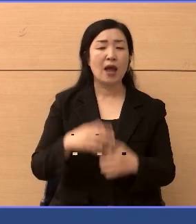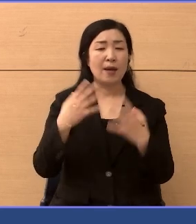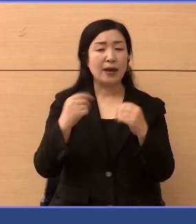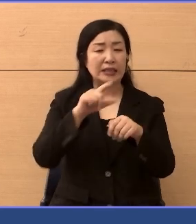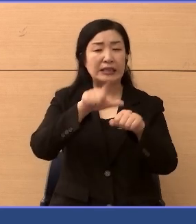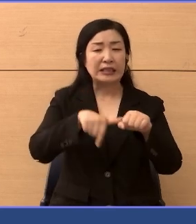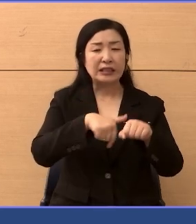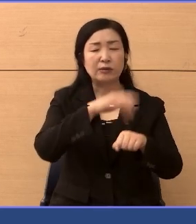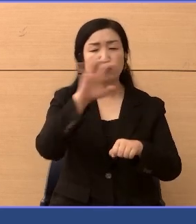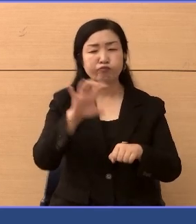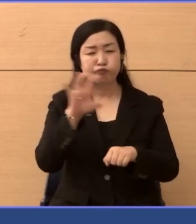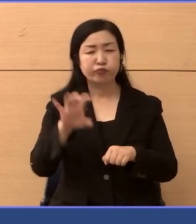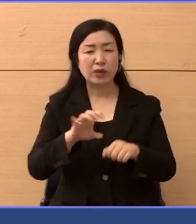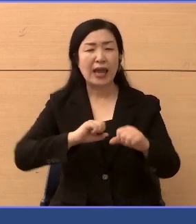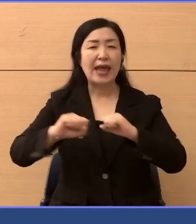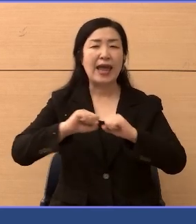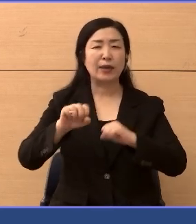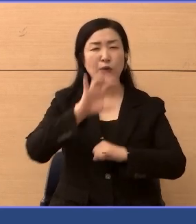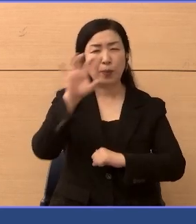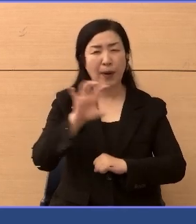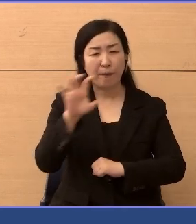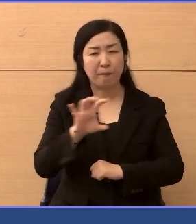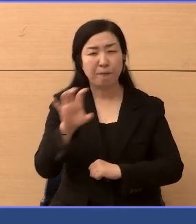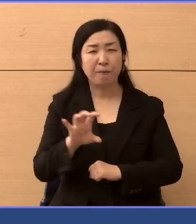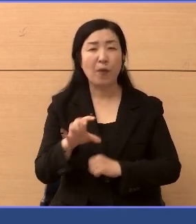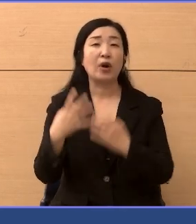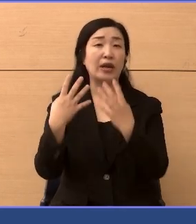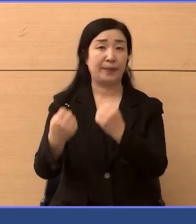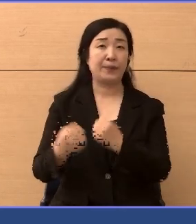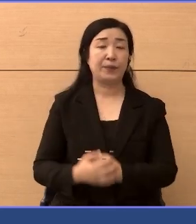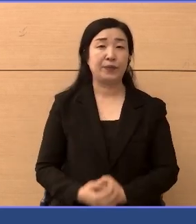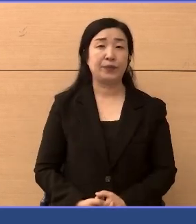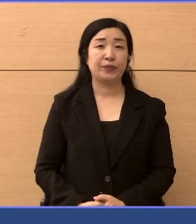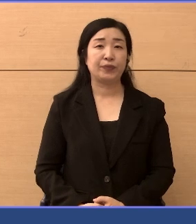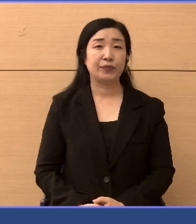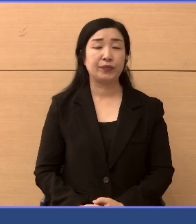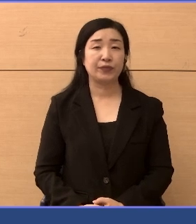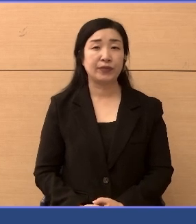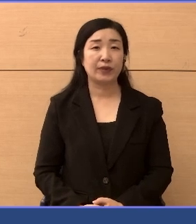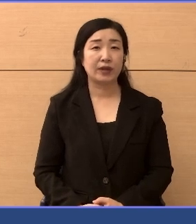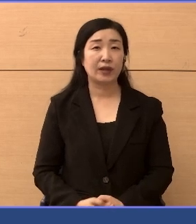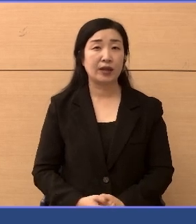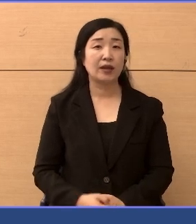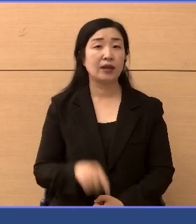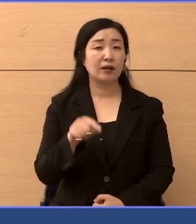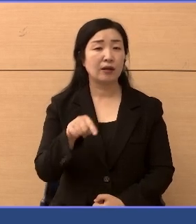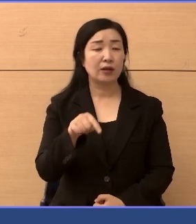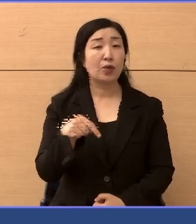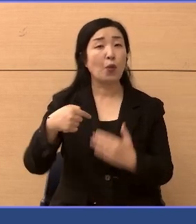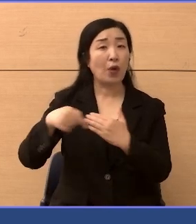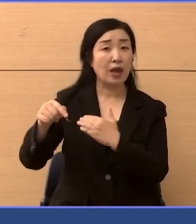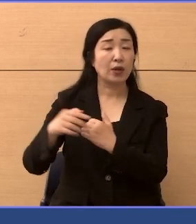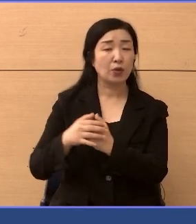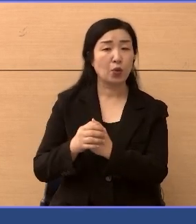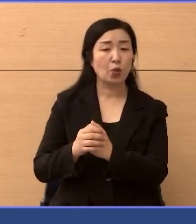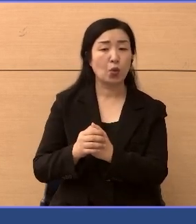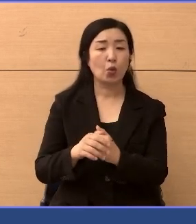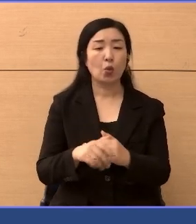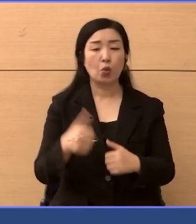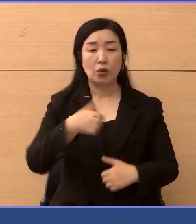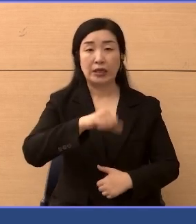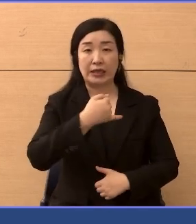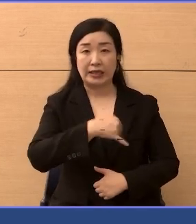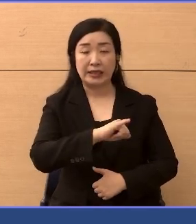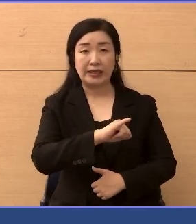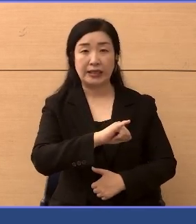반복적이면서도 stereotyped 또 behavior. 상동적인 행동을 하는 경우가 In 굉장히 addition to 많습니다. ASD, the 이런 child may 데다가 have ASD 외에도 이러한 자녀들 ADHD 같은 and